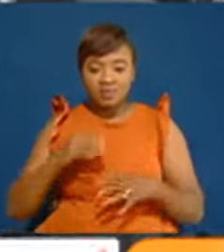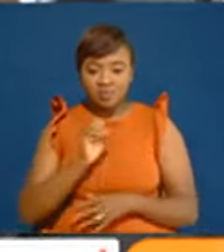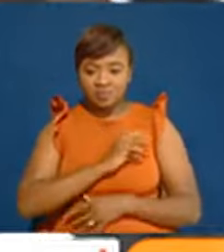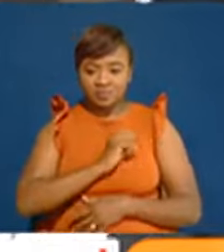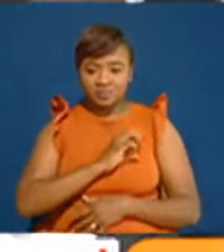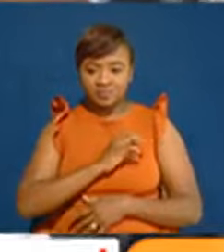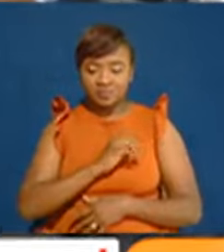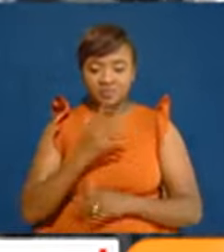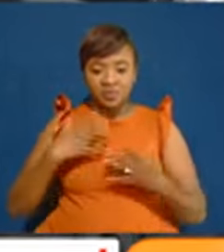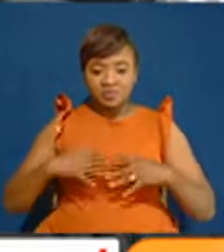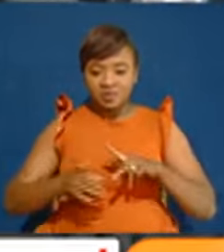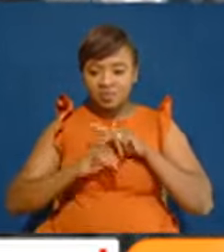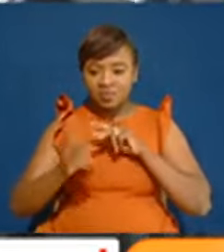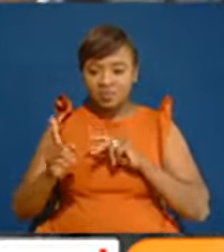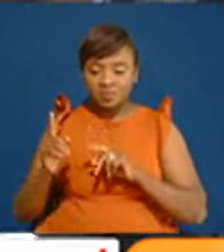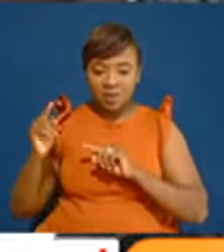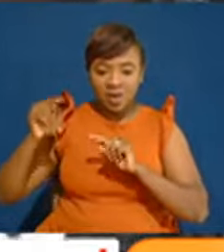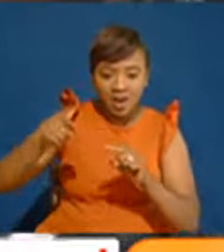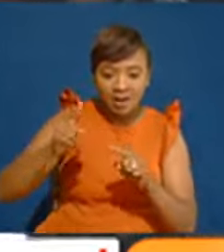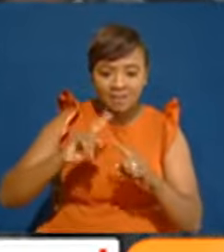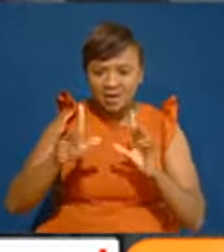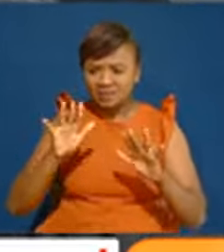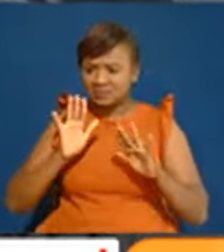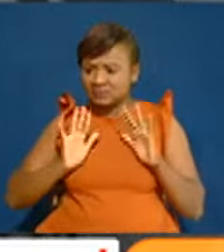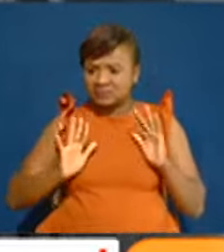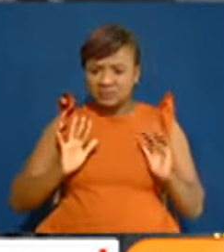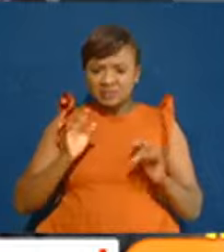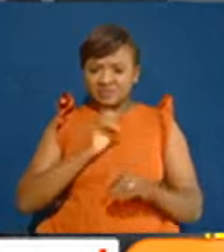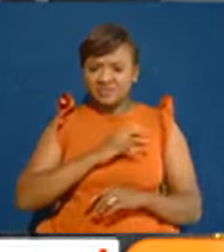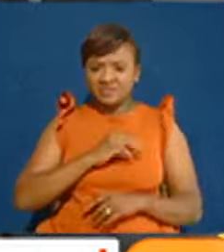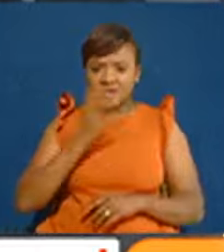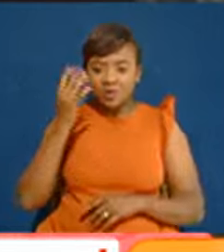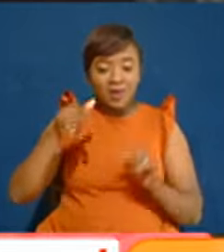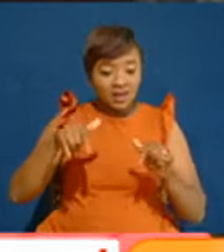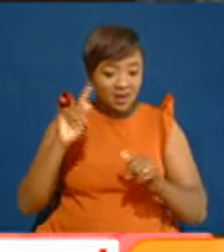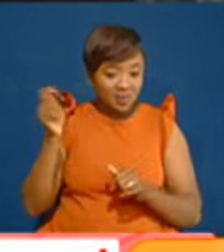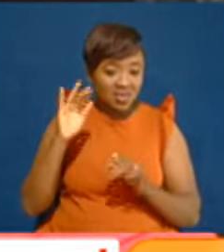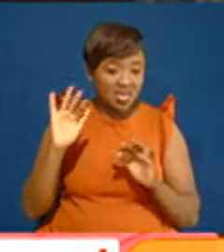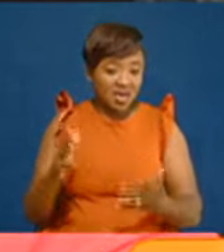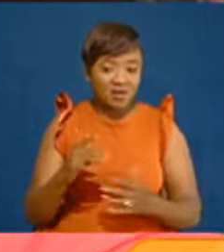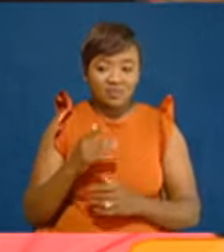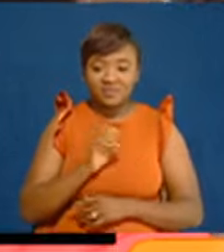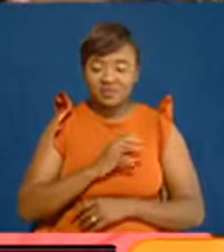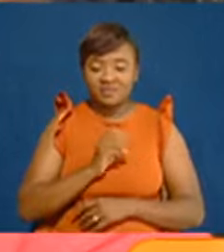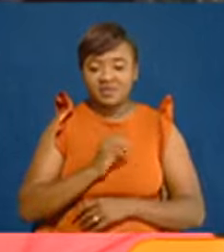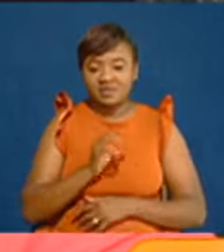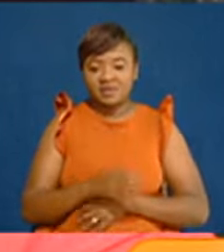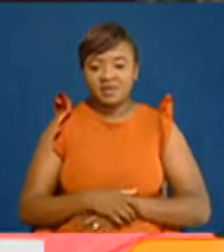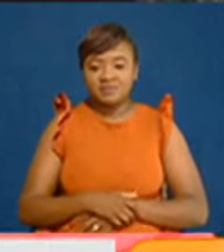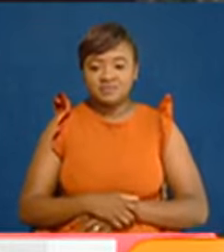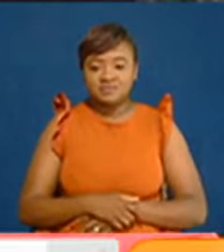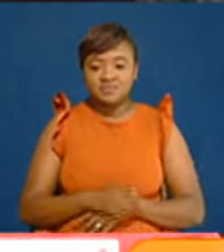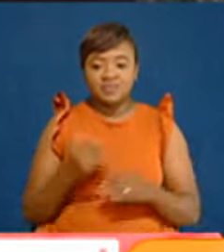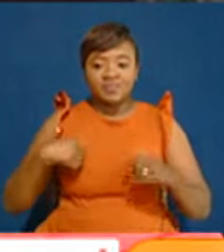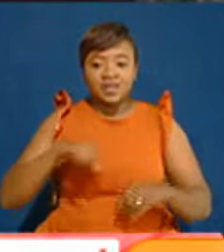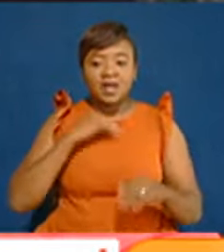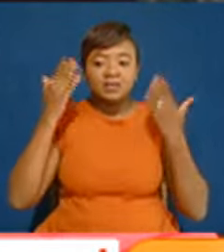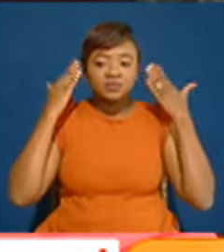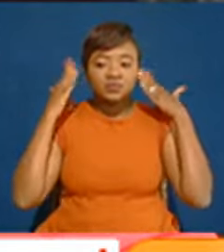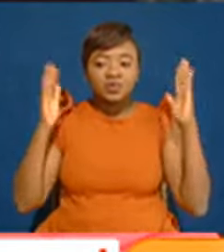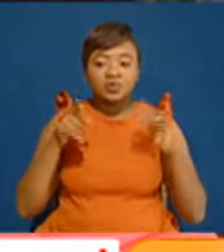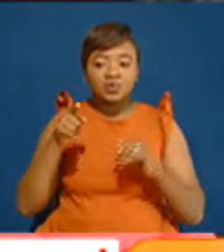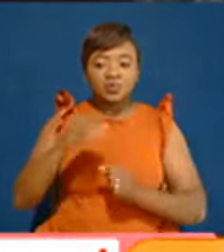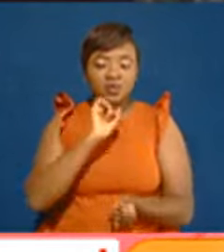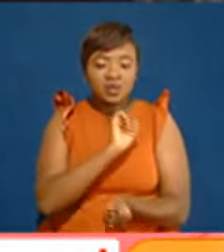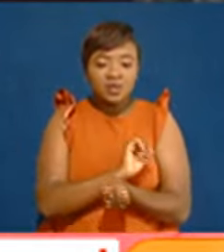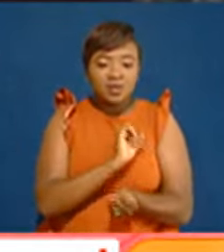hata watu walikimbia wakakuja, lakini waliogopa, walishindwa ni nini, wanaulizana maana sasa hivi ile Kenya iko. Atachua alishikiwa nini? Magari